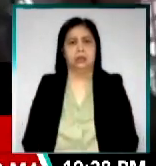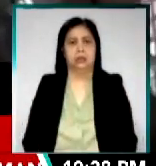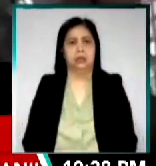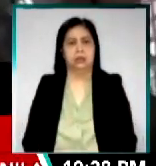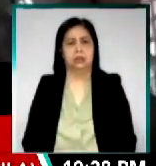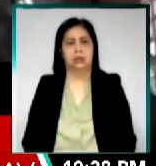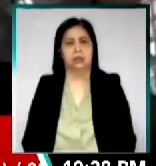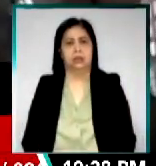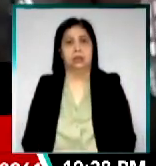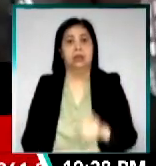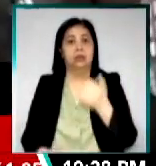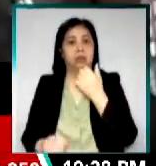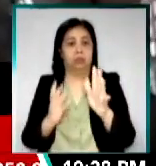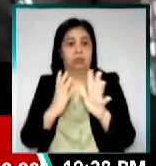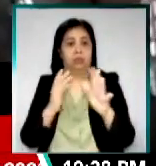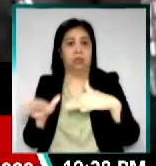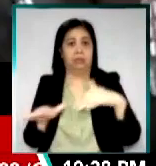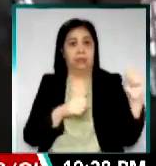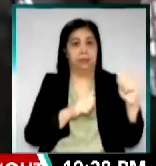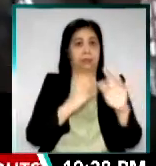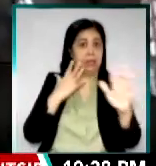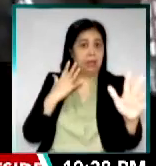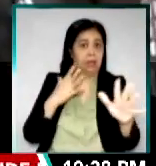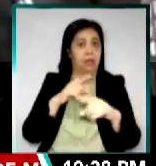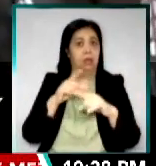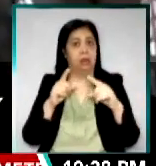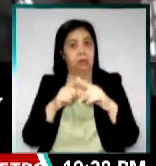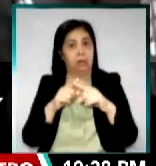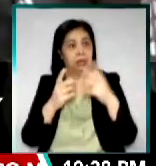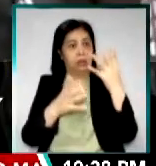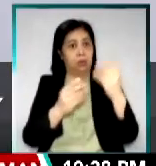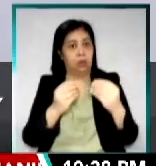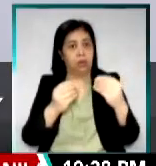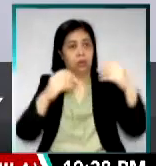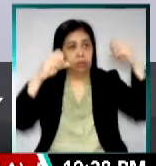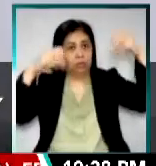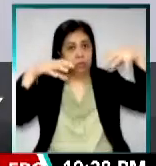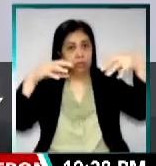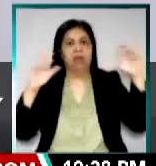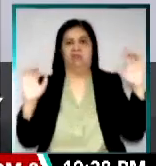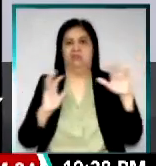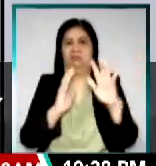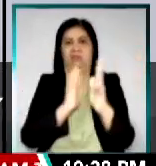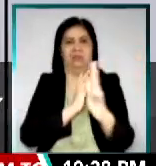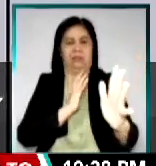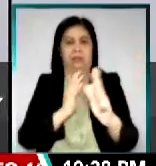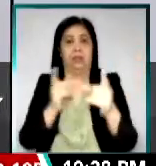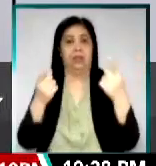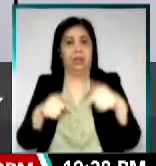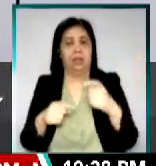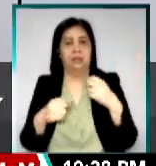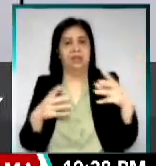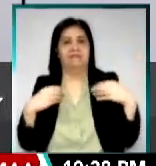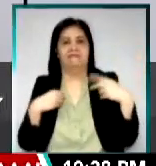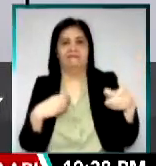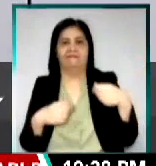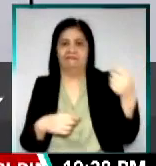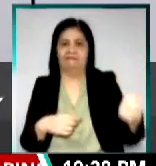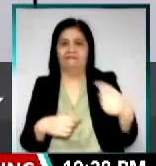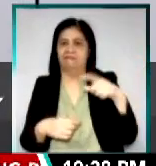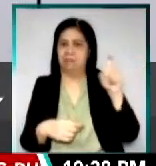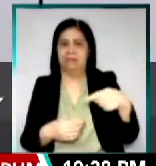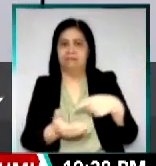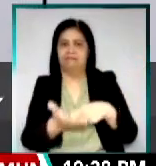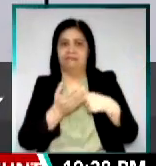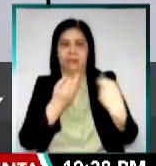sila sa pila. Ngayon, nung medyo nawala yung ulan, nagagawa na sa pila. Dahil sa nangyari, nakatanggap si Pumarin ng show cause order